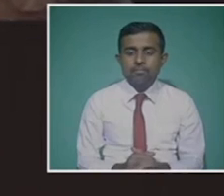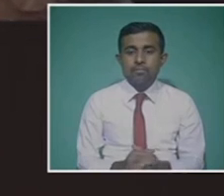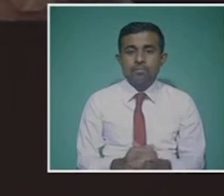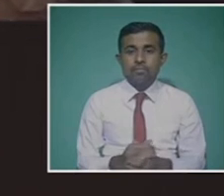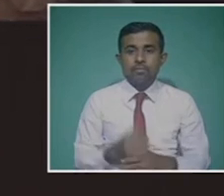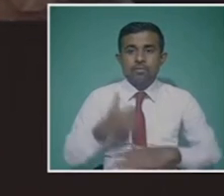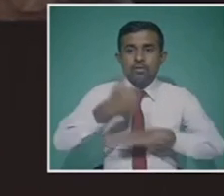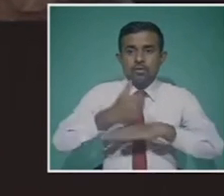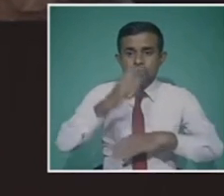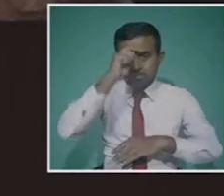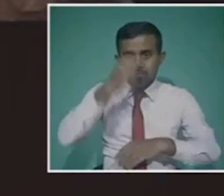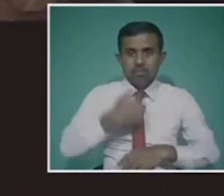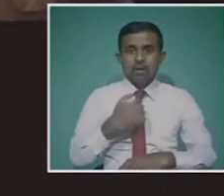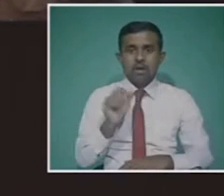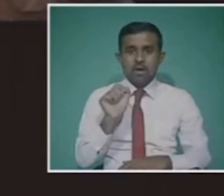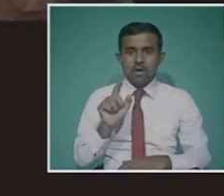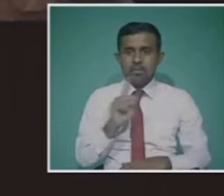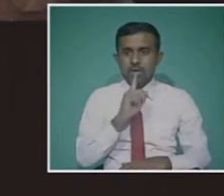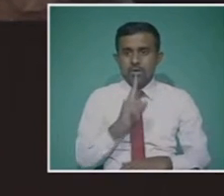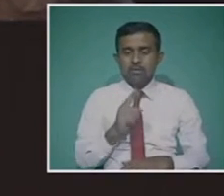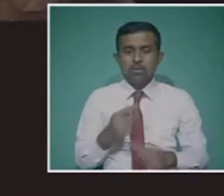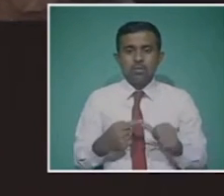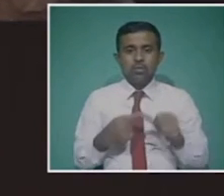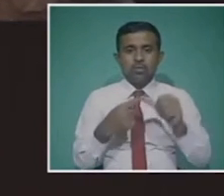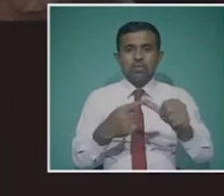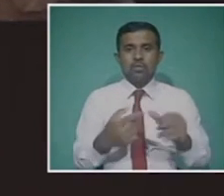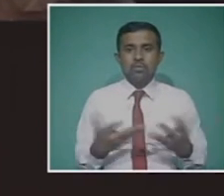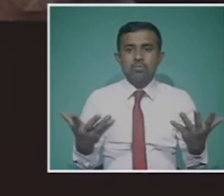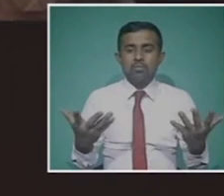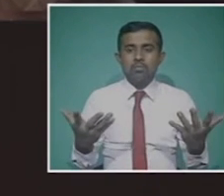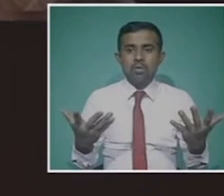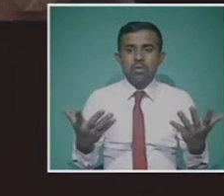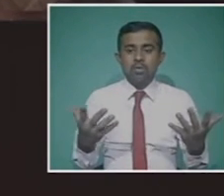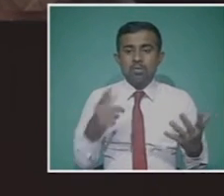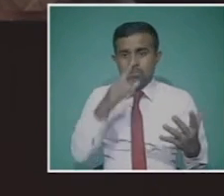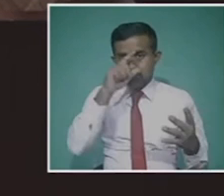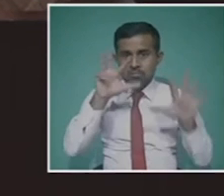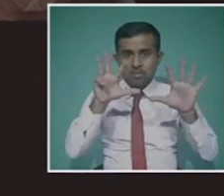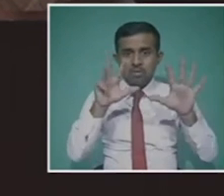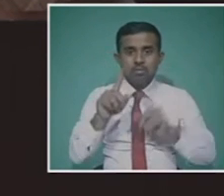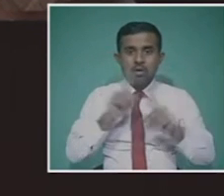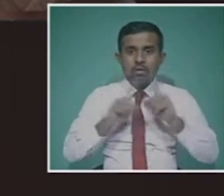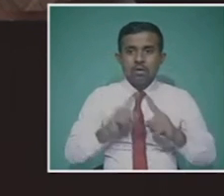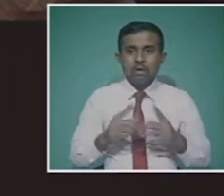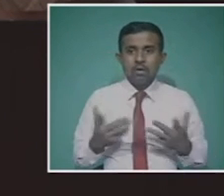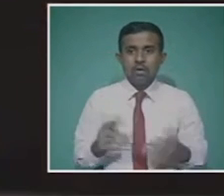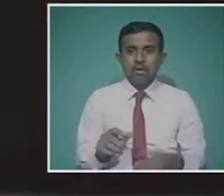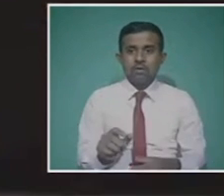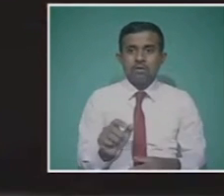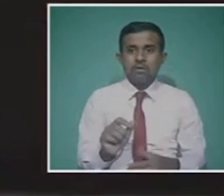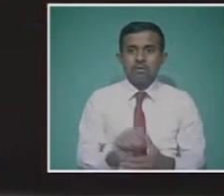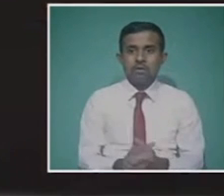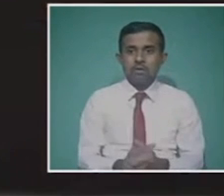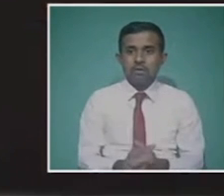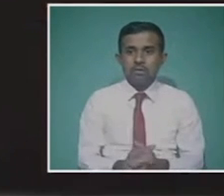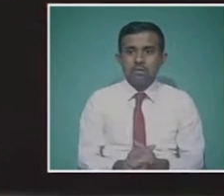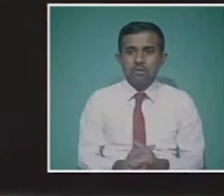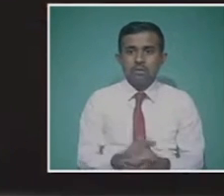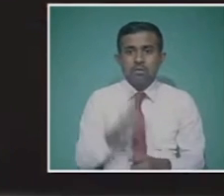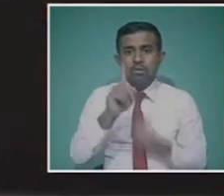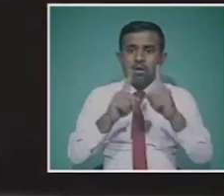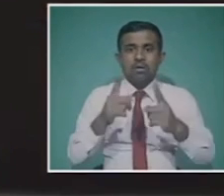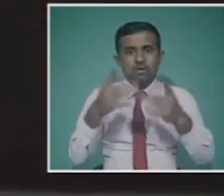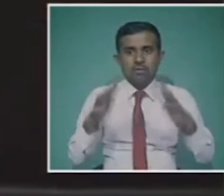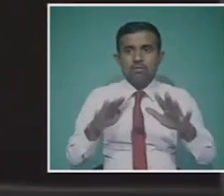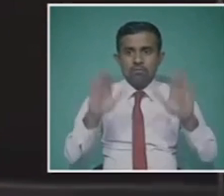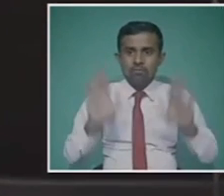සභාපතිතුමනි මගේ නම කියපුවාම මට ඒකට උත්තරයක් දෙන්න විදිහක් නැත්නම් මම මාස 9 ක මේ පාර්ලිමේන්තුවේ කතා කරලා නැහැ. නම කිව්වේ නැහැ. හේයි ඔයගේ කතා ඉවරයි මහත්තයා